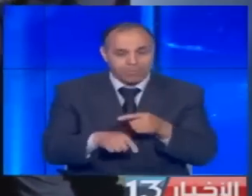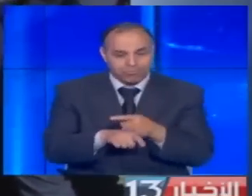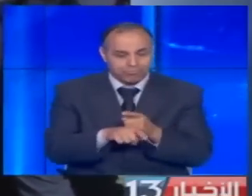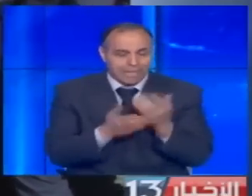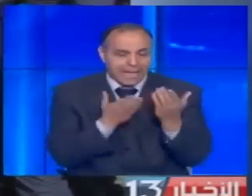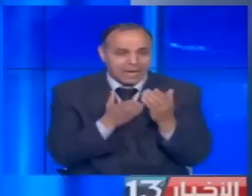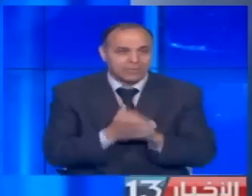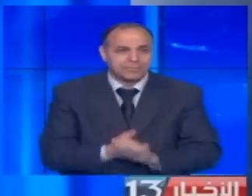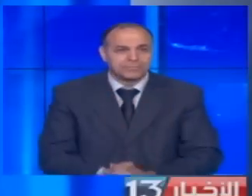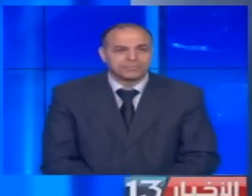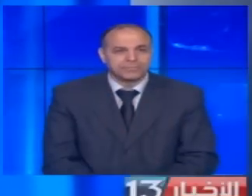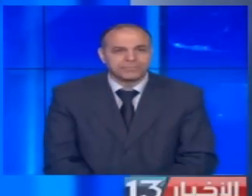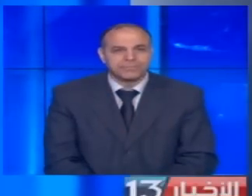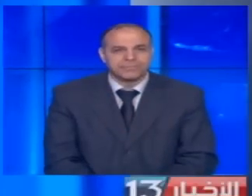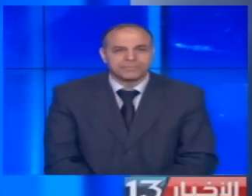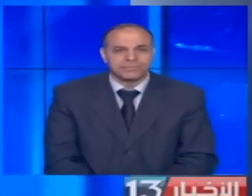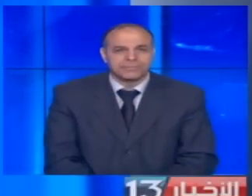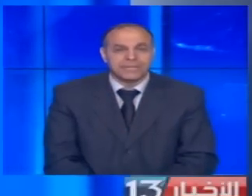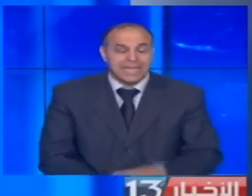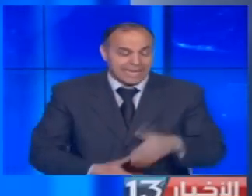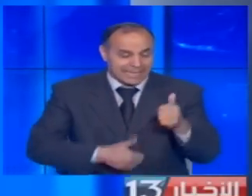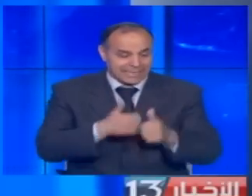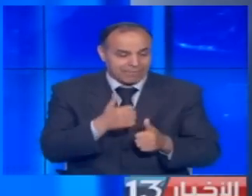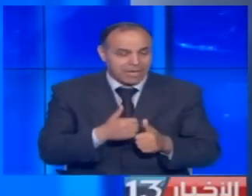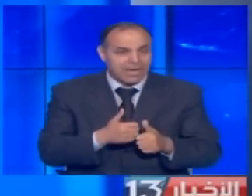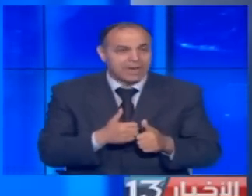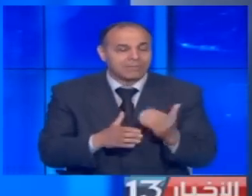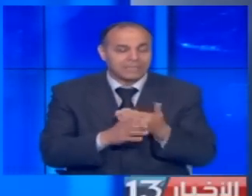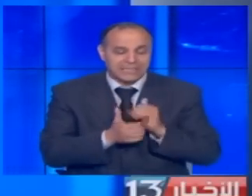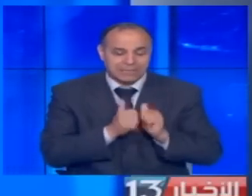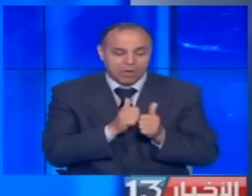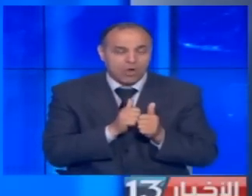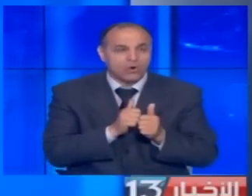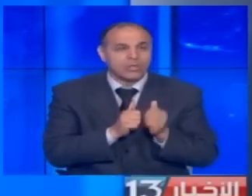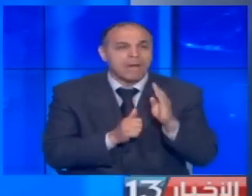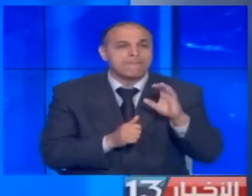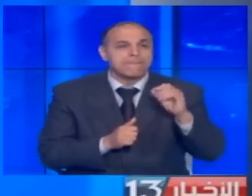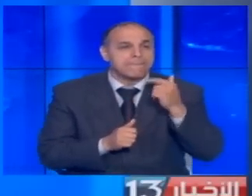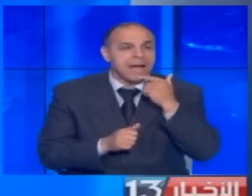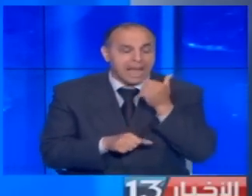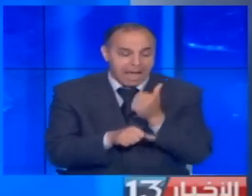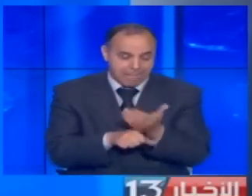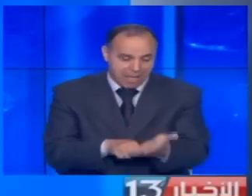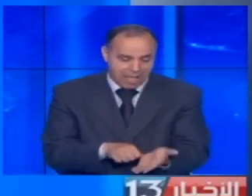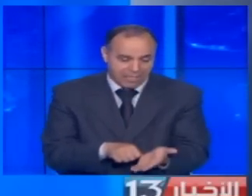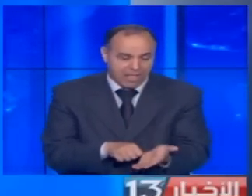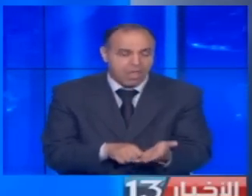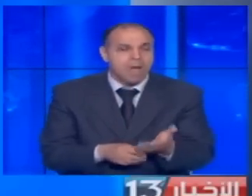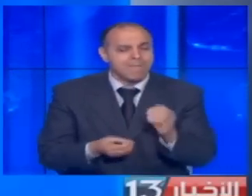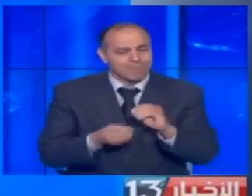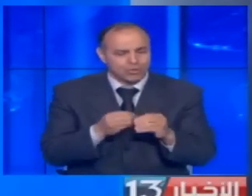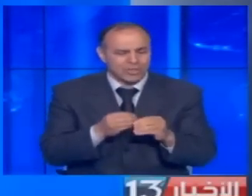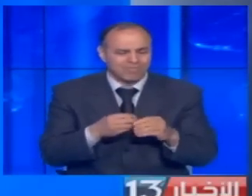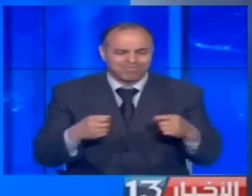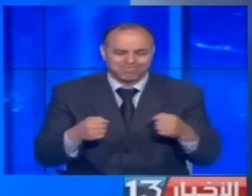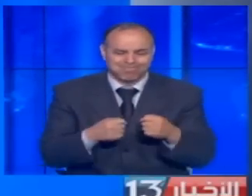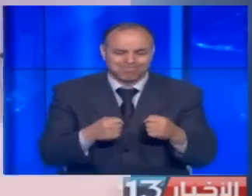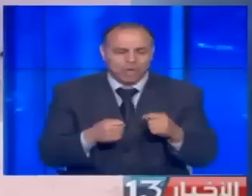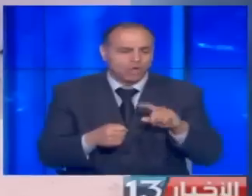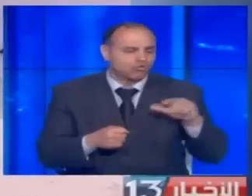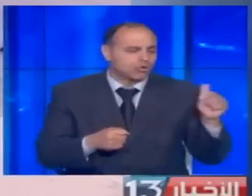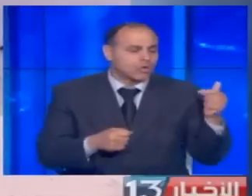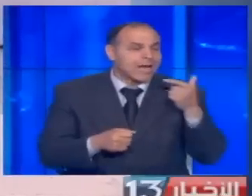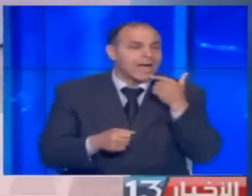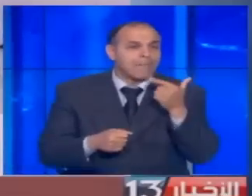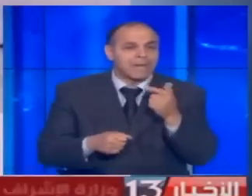الدراسي وتوجه اختبارات ماده الرياضه لمناظره البكالوريا هذه السنه في ظل ازمه متواصله منذ شهور بين